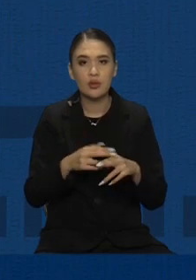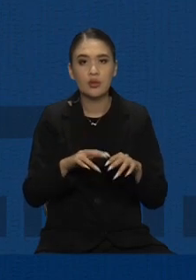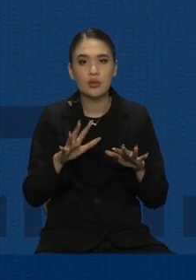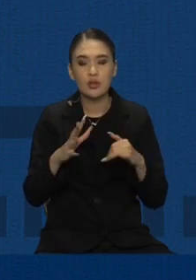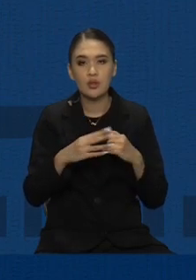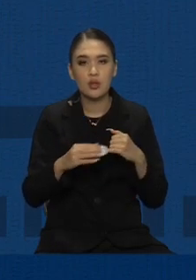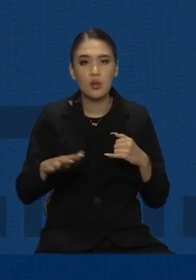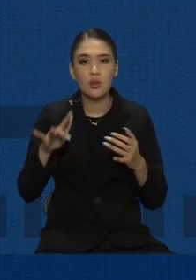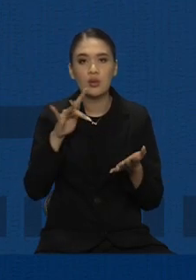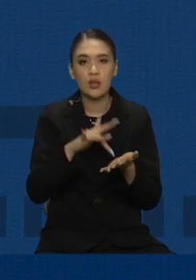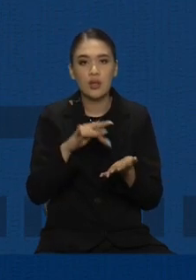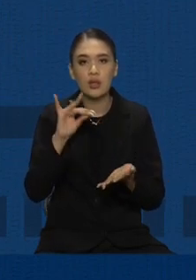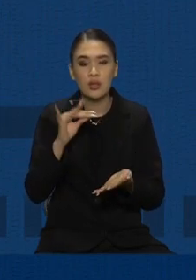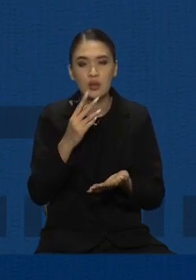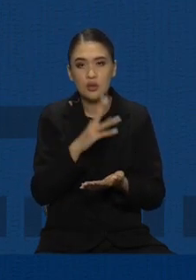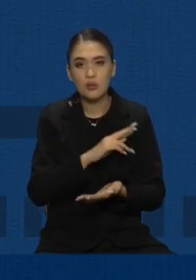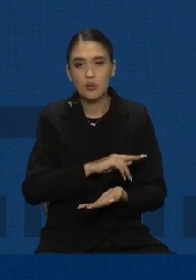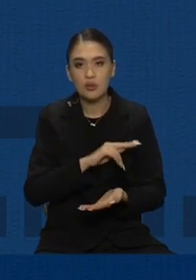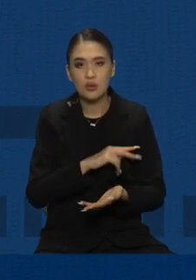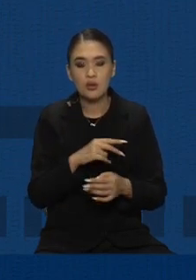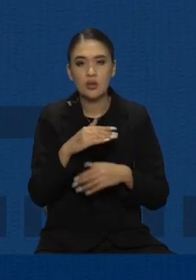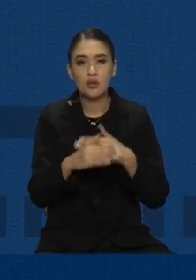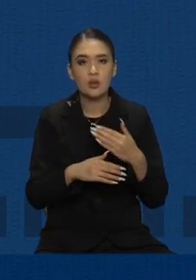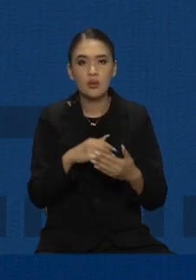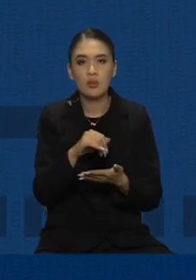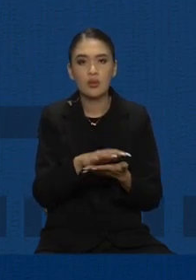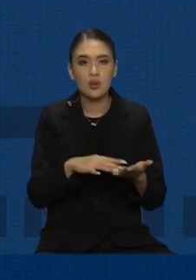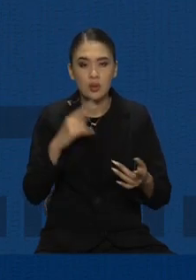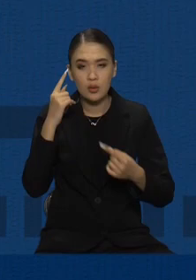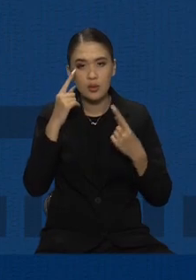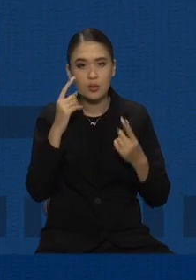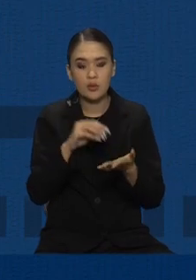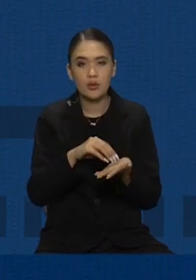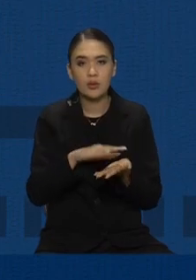және орталық атқарушы органдардың жұмысын жетілдіру бойынша ойын жеткізді.